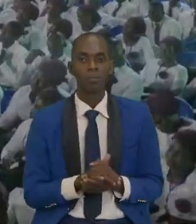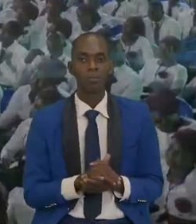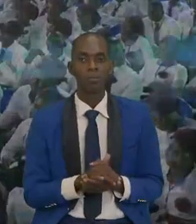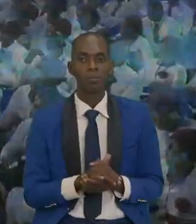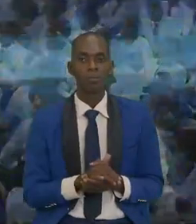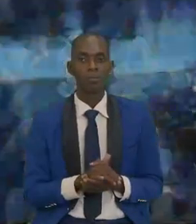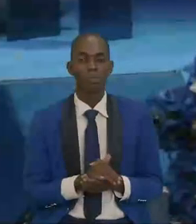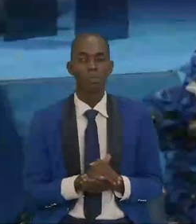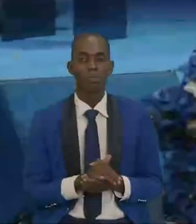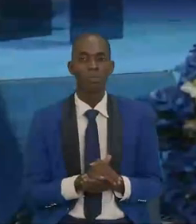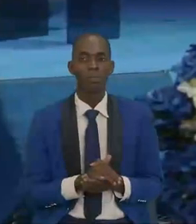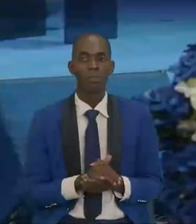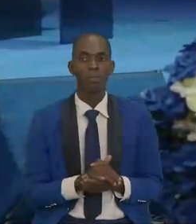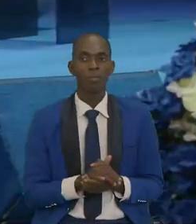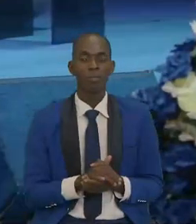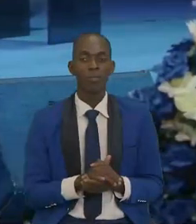sur vous.